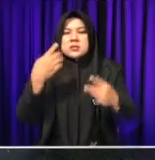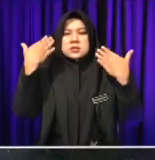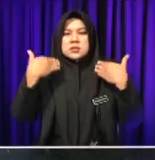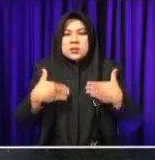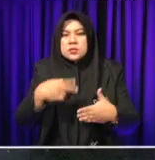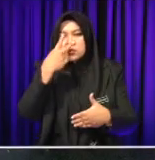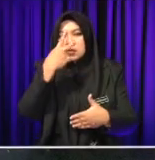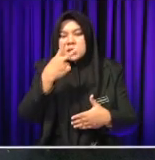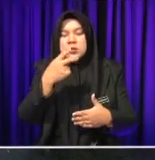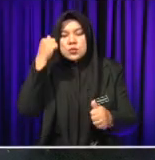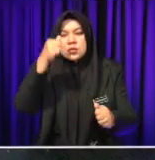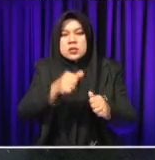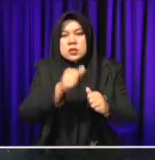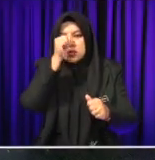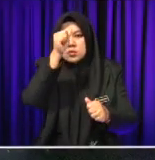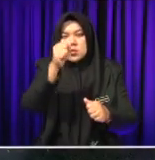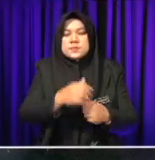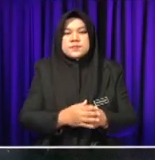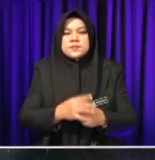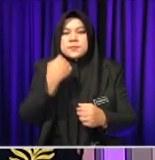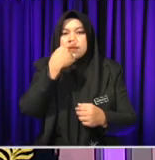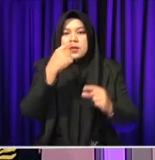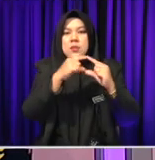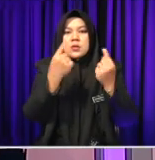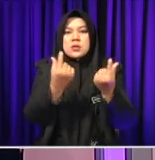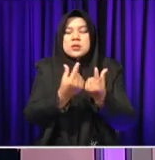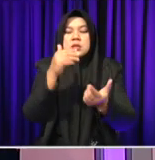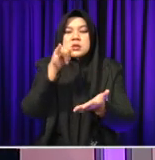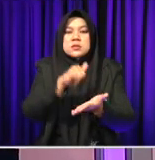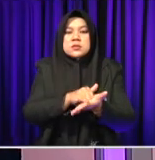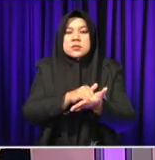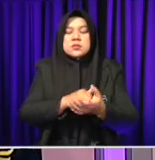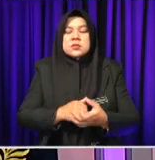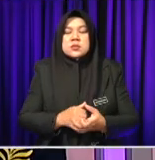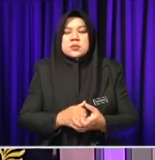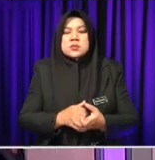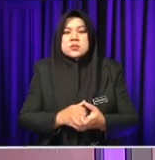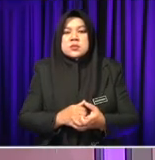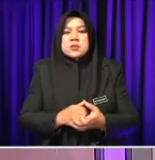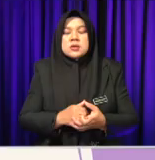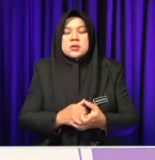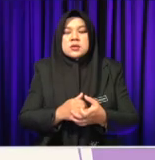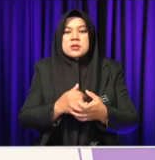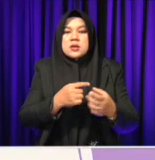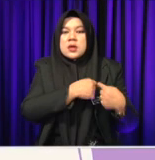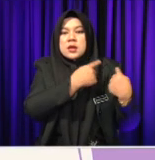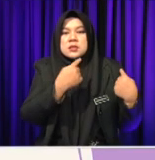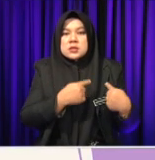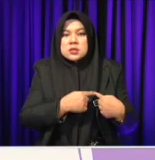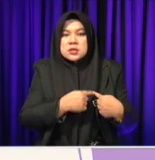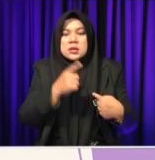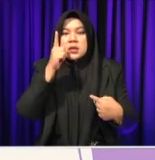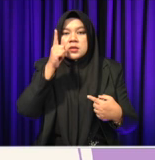Allah tengok di sini maksudnya siapa golongan itu golongan yang mengingati Allah sama ada hati